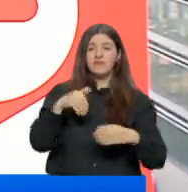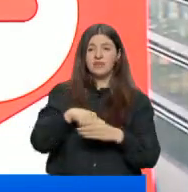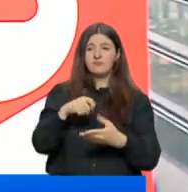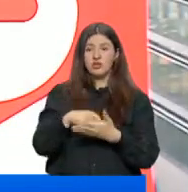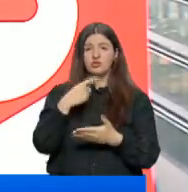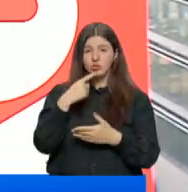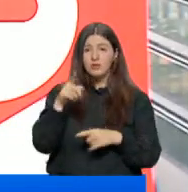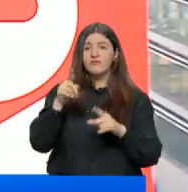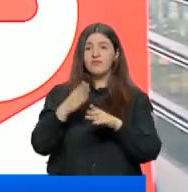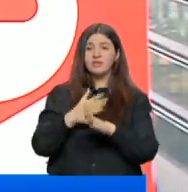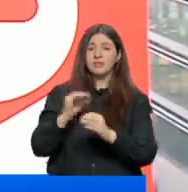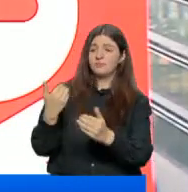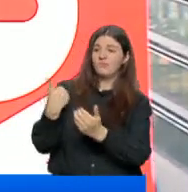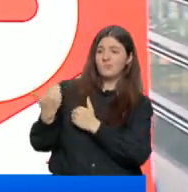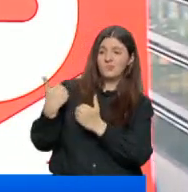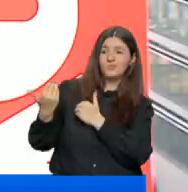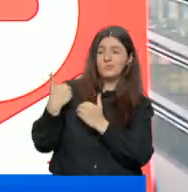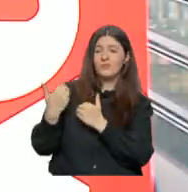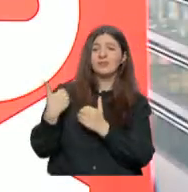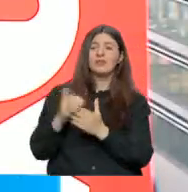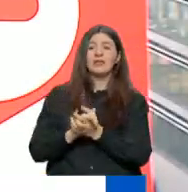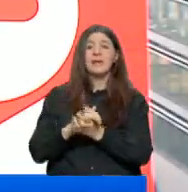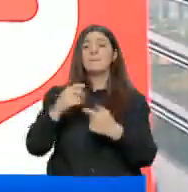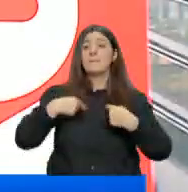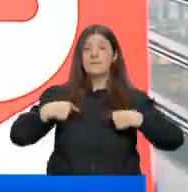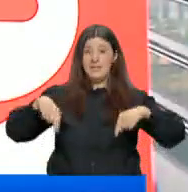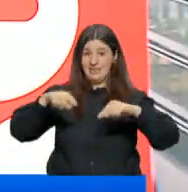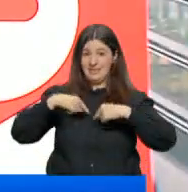söyleyeyim. Yurttaşlardan bazen soru geliyor. Biz